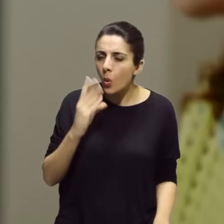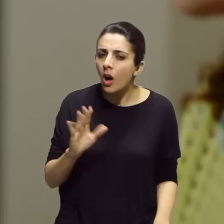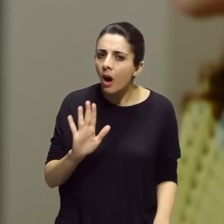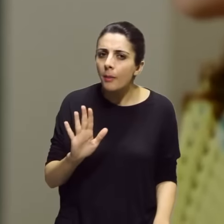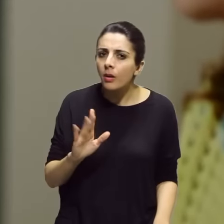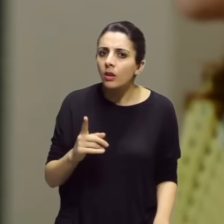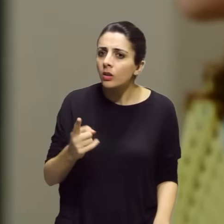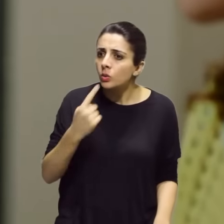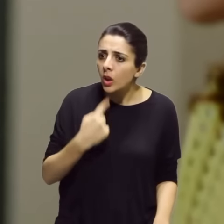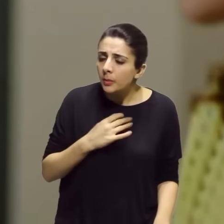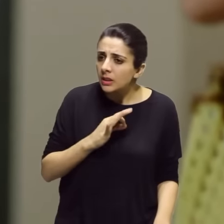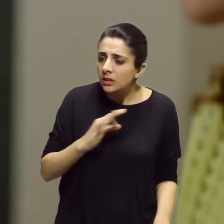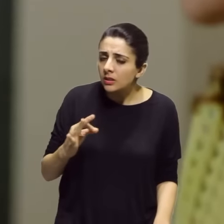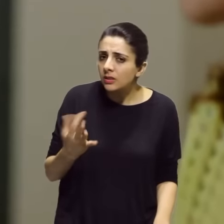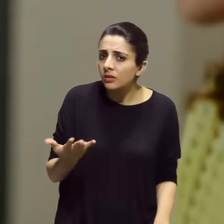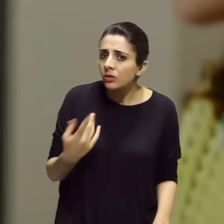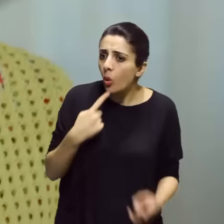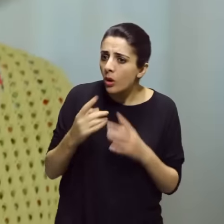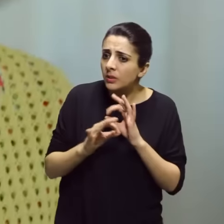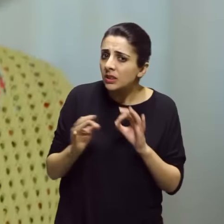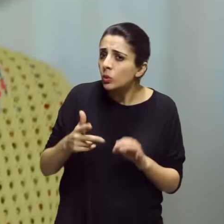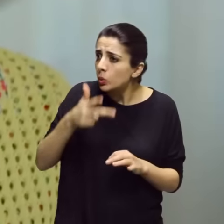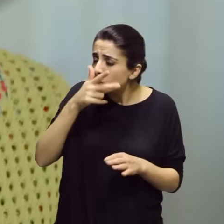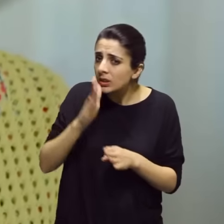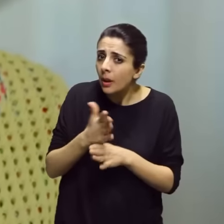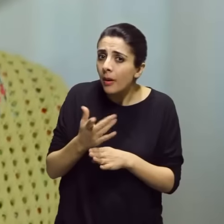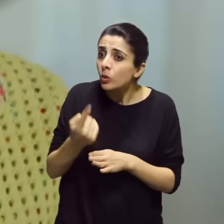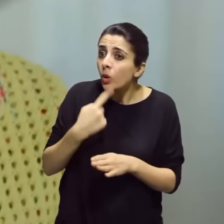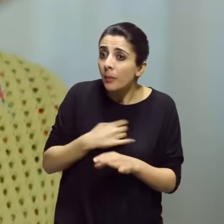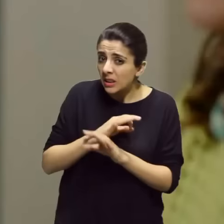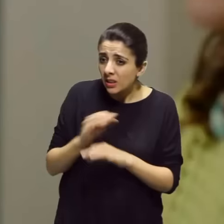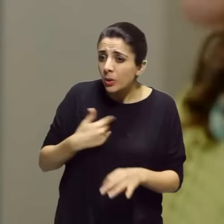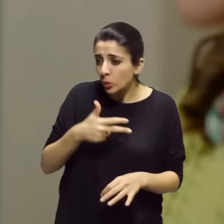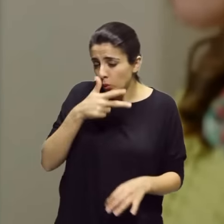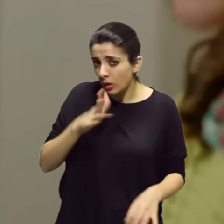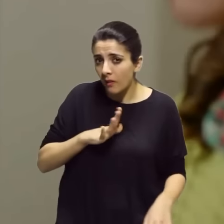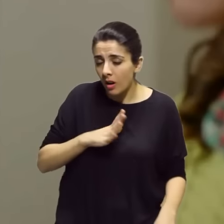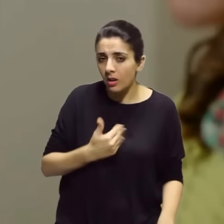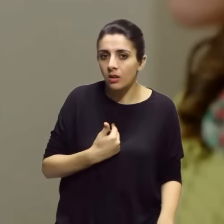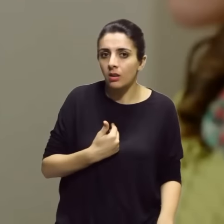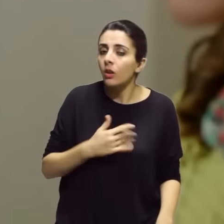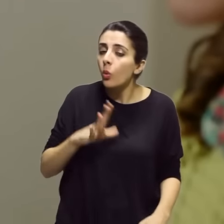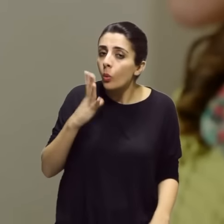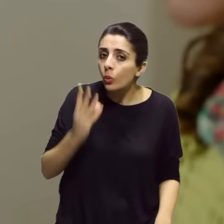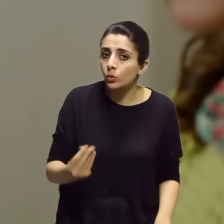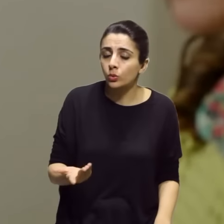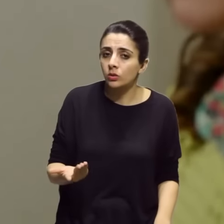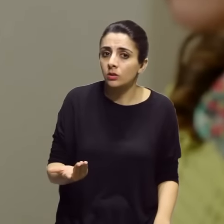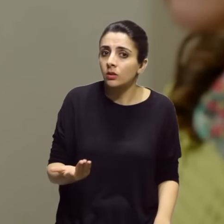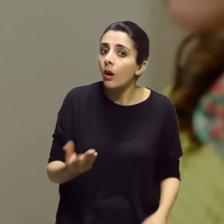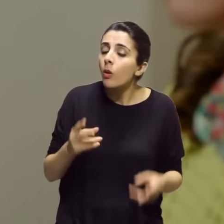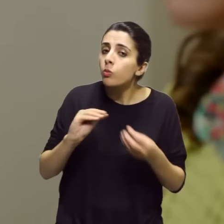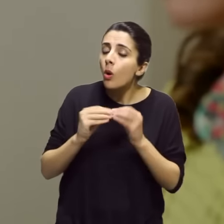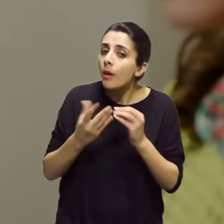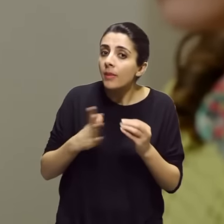ama bana hiçbir şey söylemiyorsun, konuşamıyoruz. Niye üzülüyorsun yani? Sen bana söylemedikçe ben de üzülüyorum. Nedir? Yani